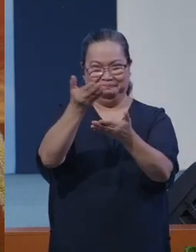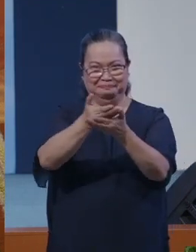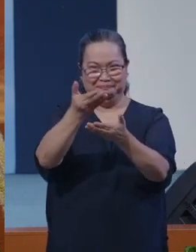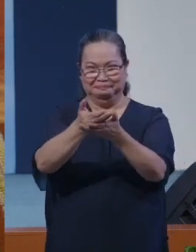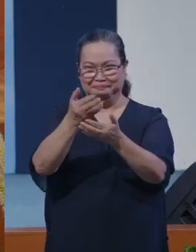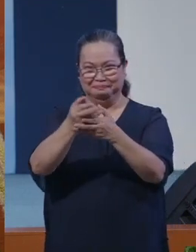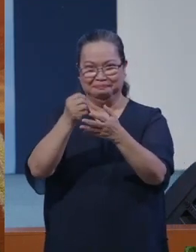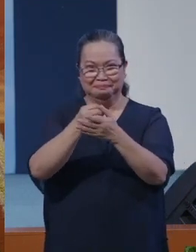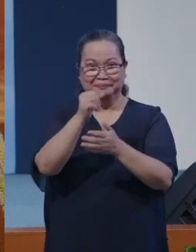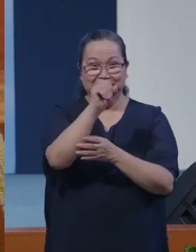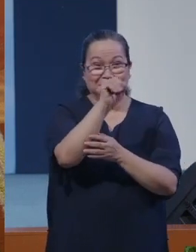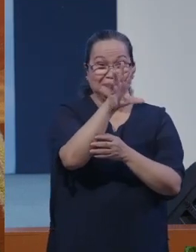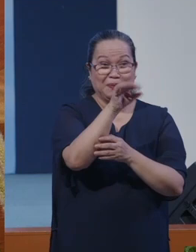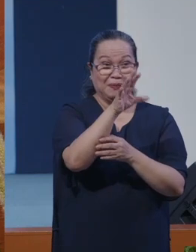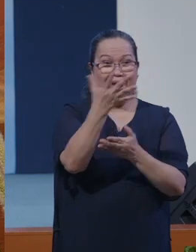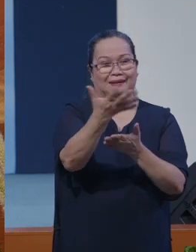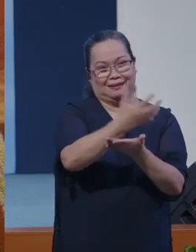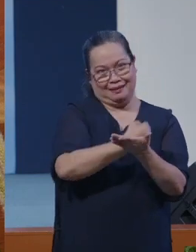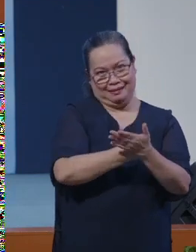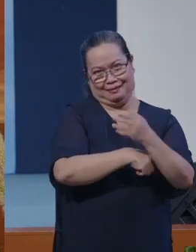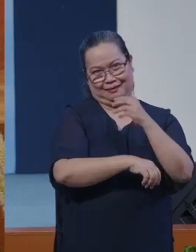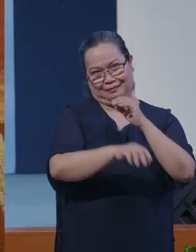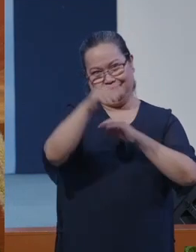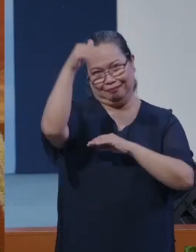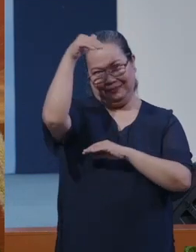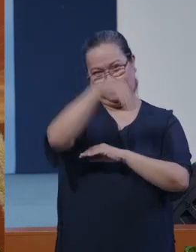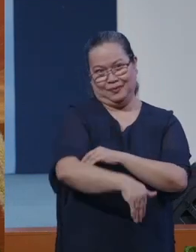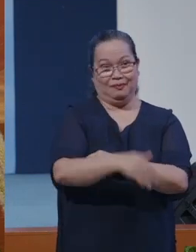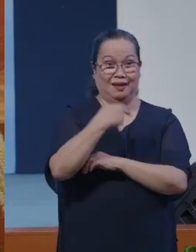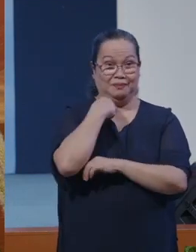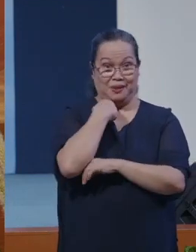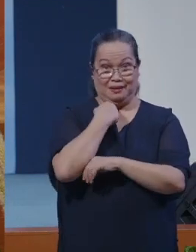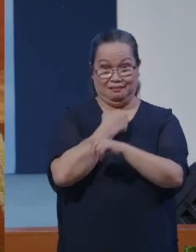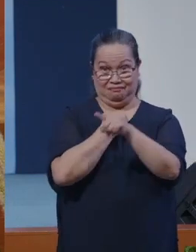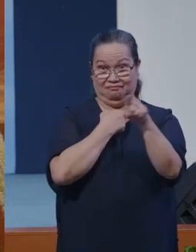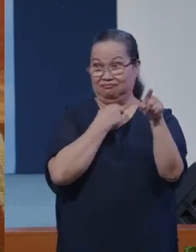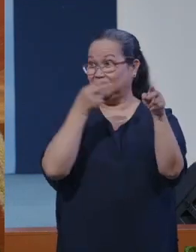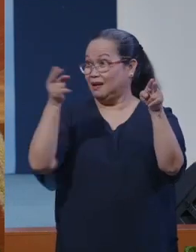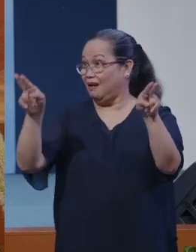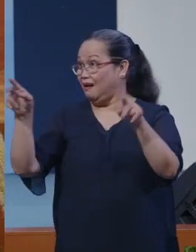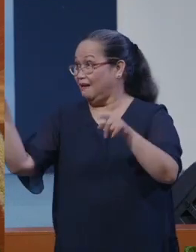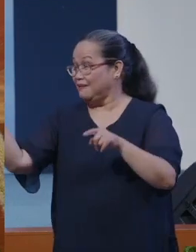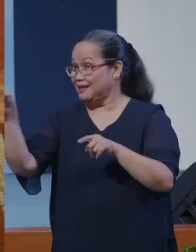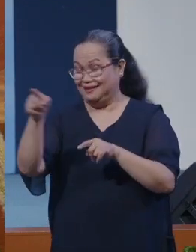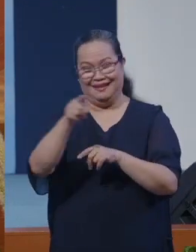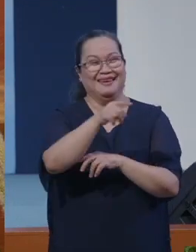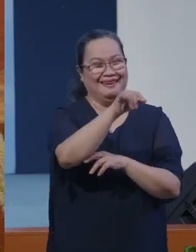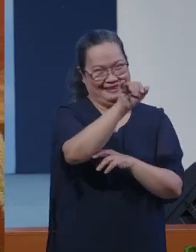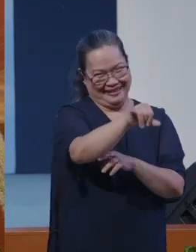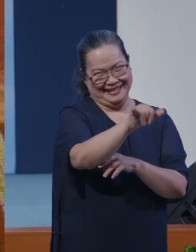mo sa kinsenas. Nangyayari ba sa inyo yun? Aminin.